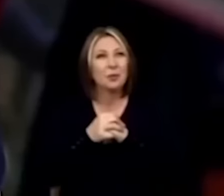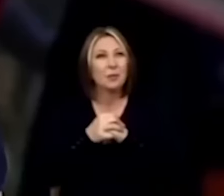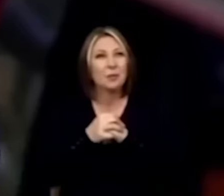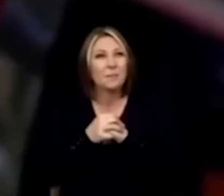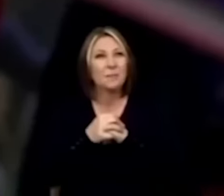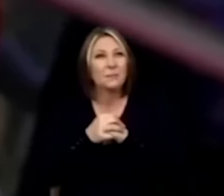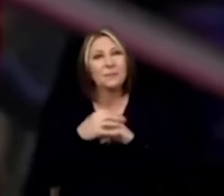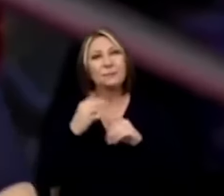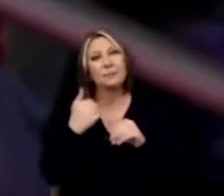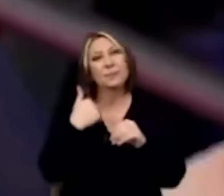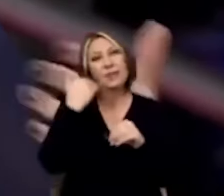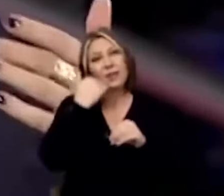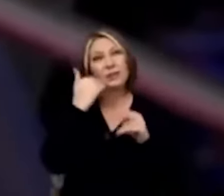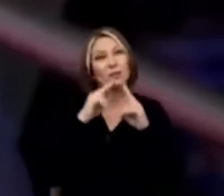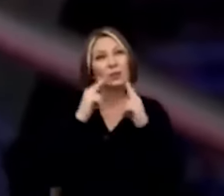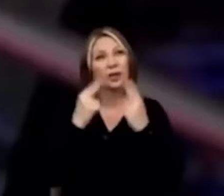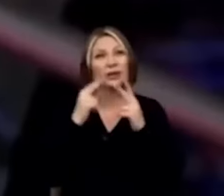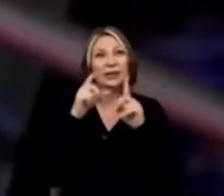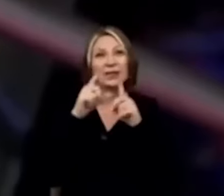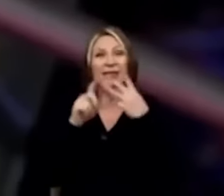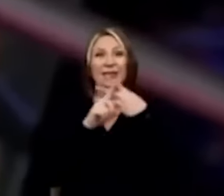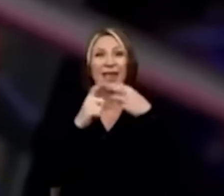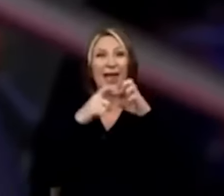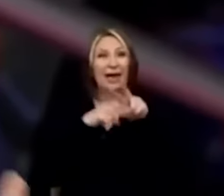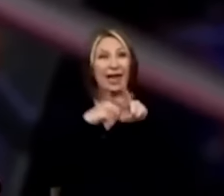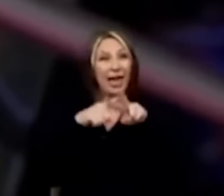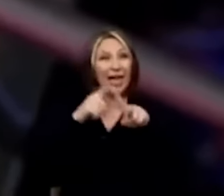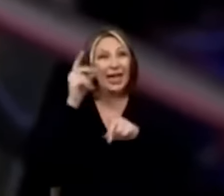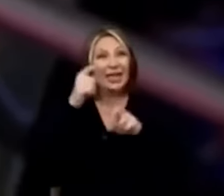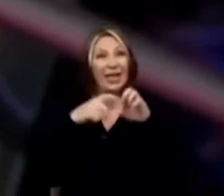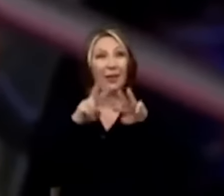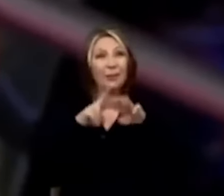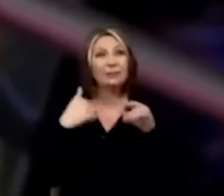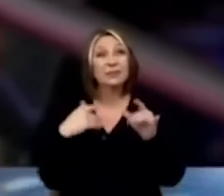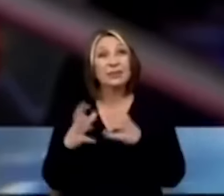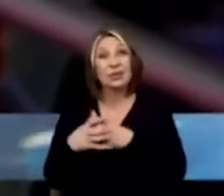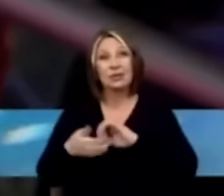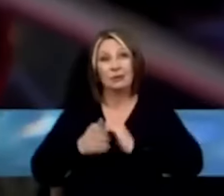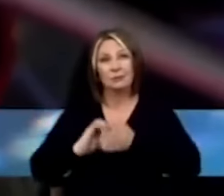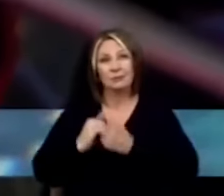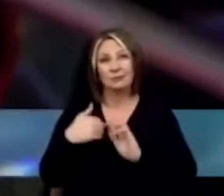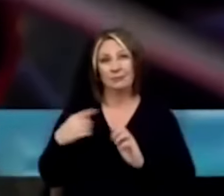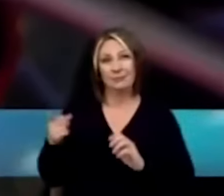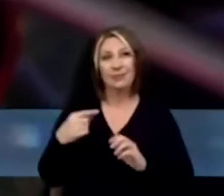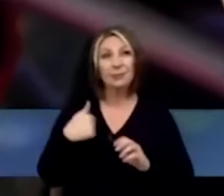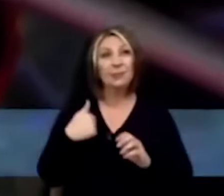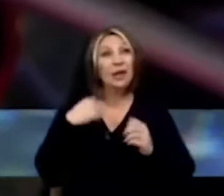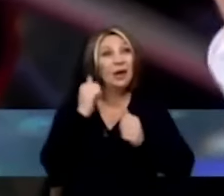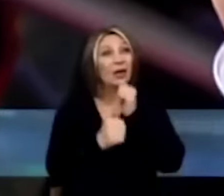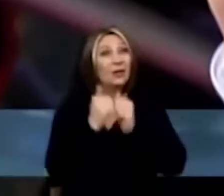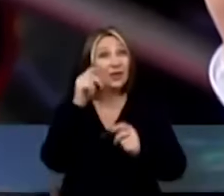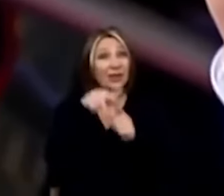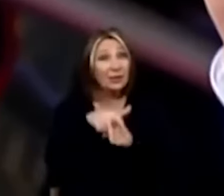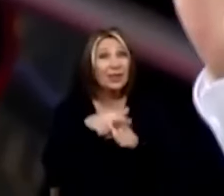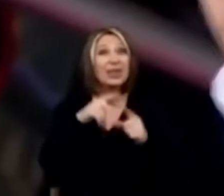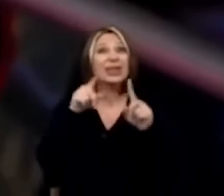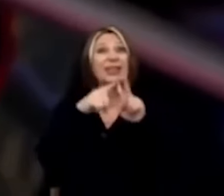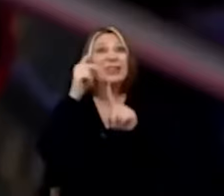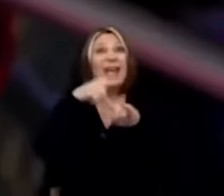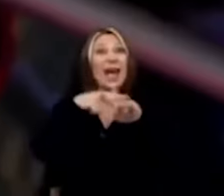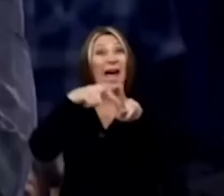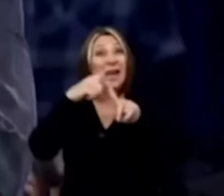Bizim herhalde Yalan Dünya ekibinden Derya, İrem falan çağırırım. Biz öyle bir çeteyiz çünkü. Ben kavgaya girsem Nihat Doğan'ı bir